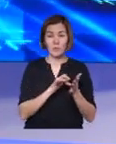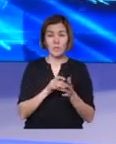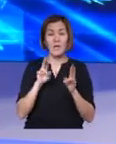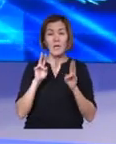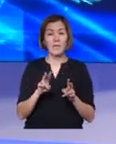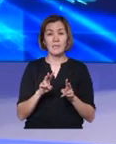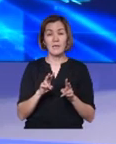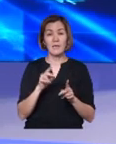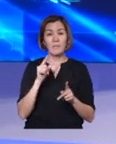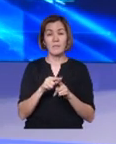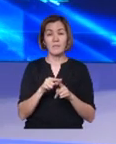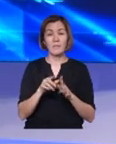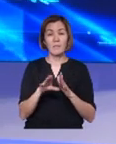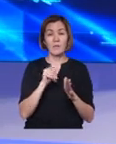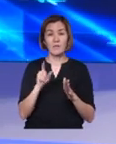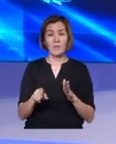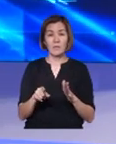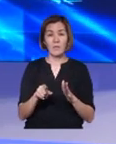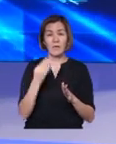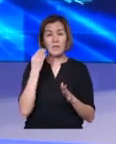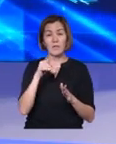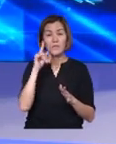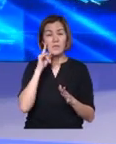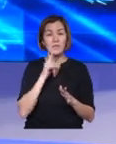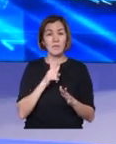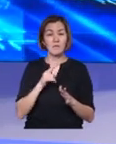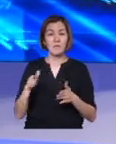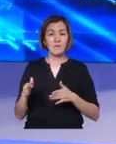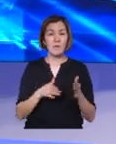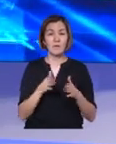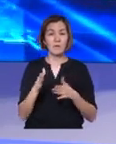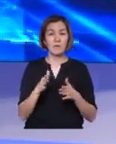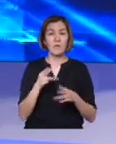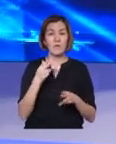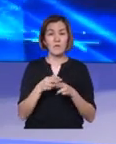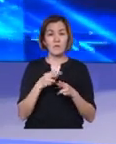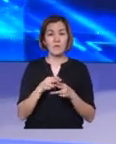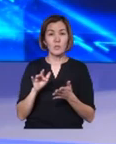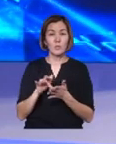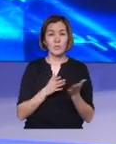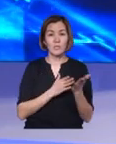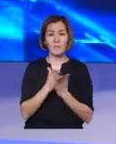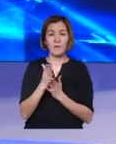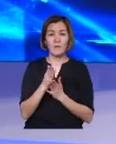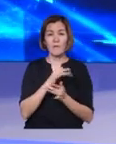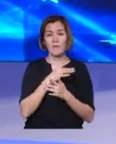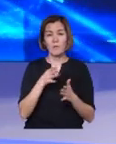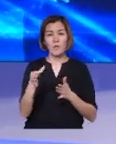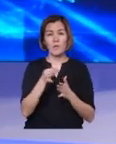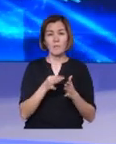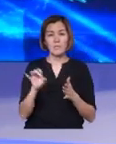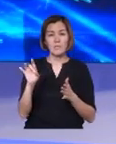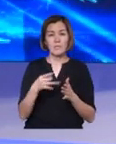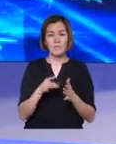Однако, по словам народного избранника, качество казахстанских дорог тормозит туристический хаб, из-за чего во многих областях